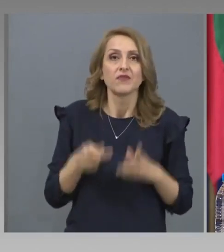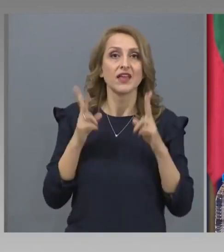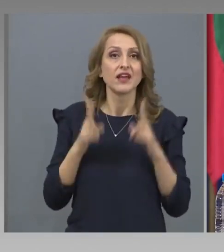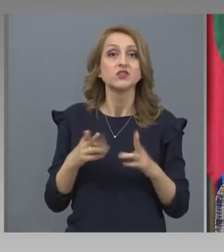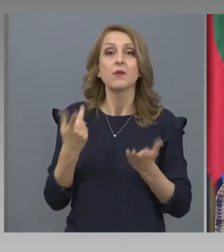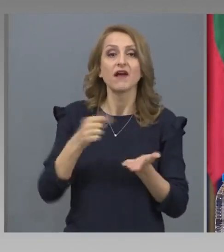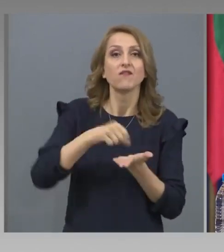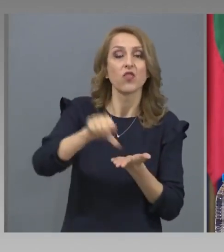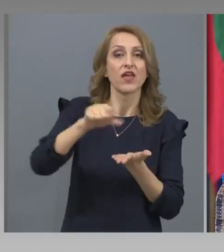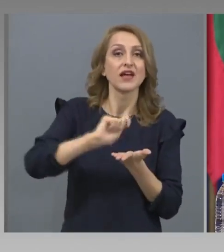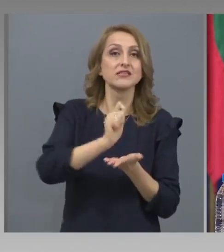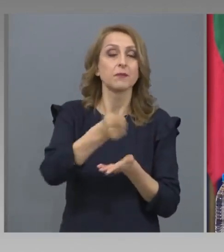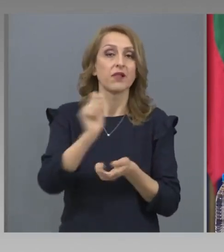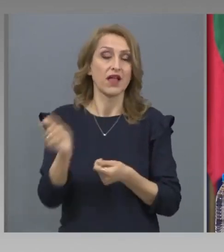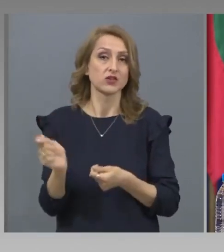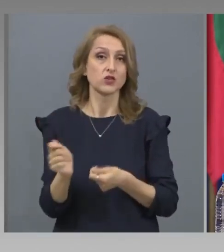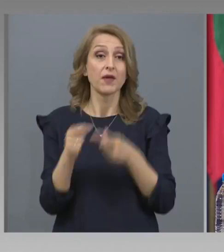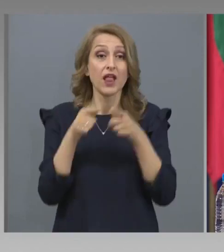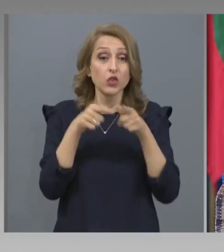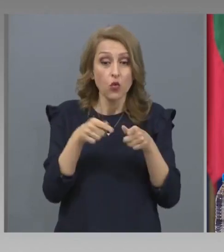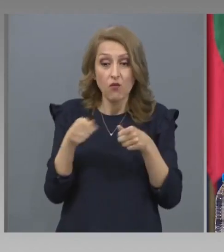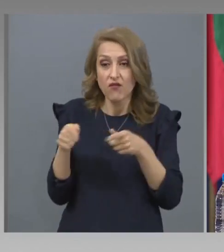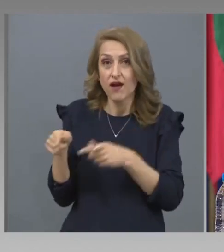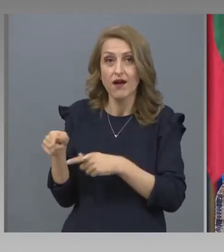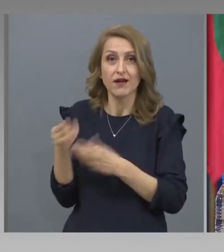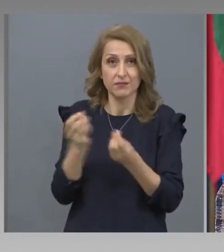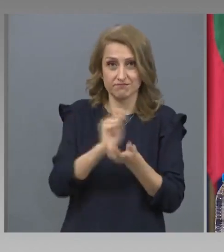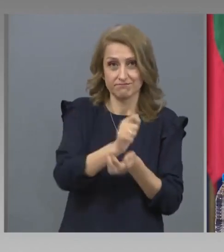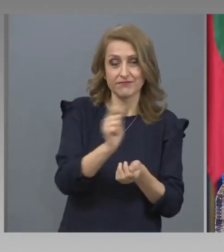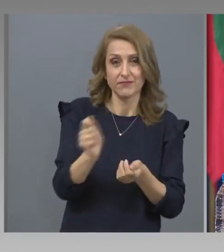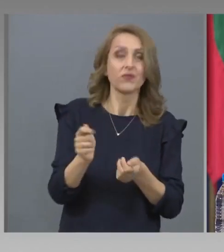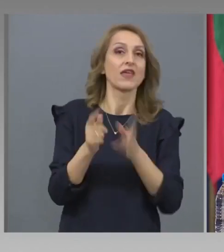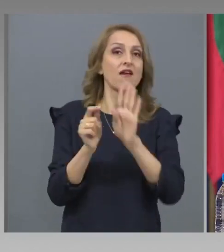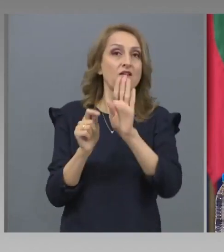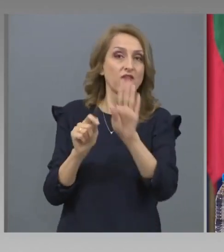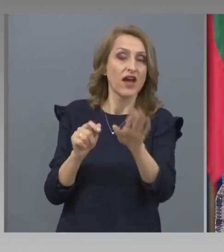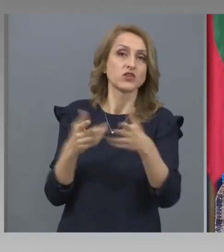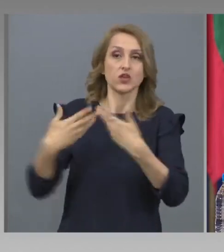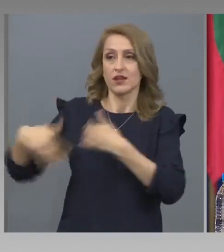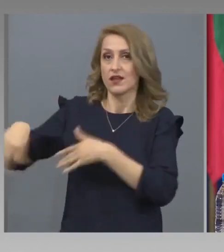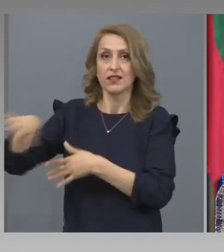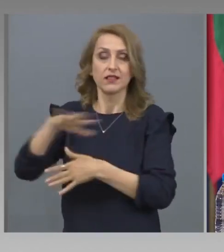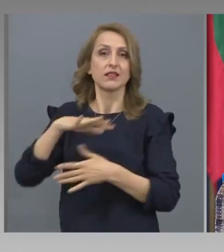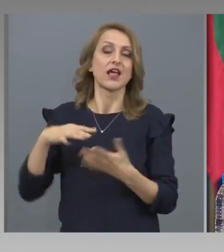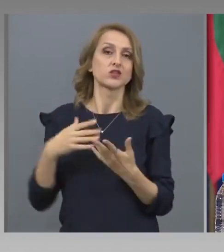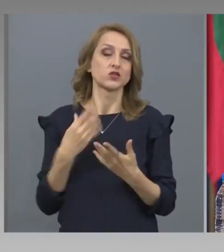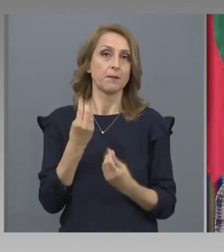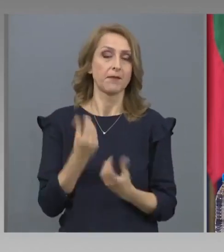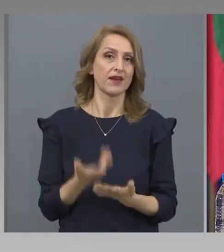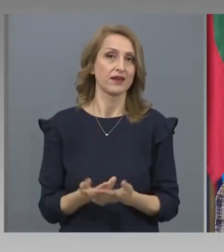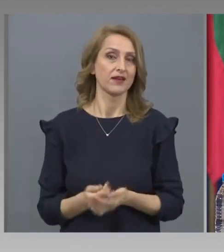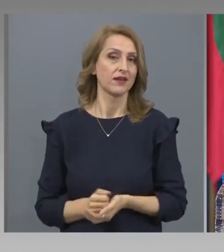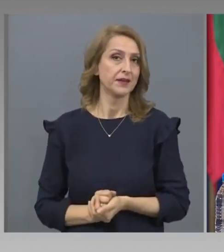изплащаме. А това са вашите, нашите пари. Но